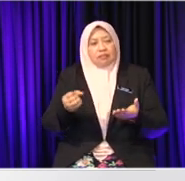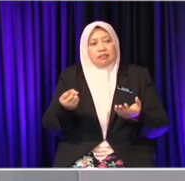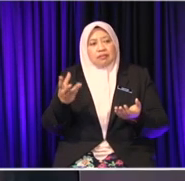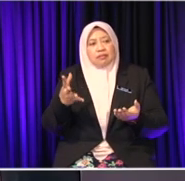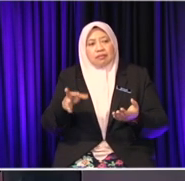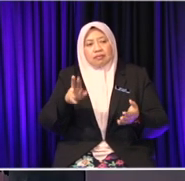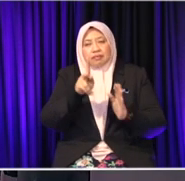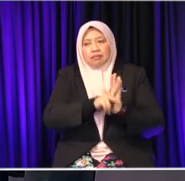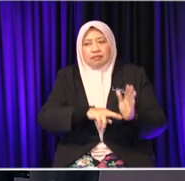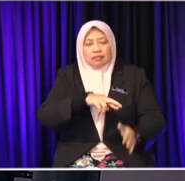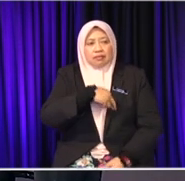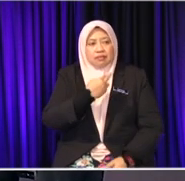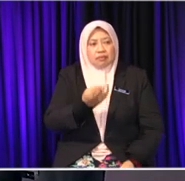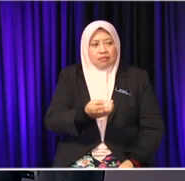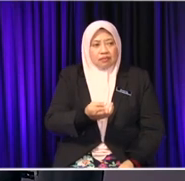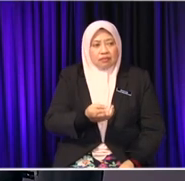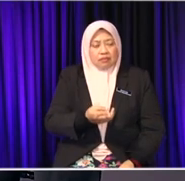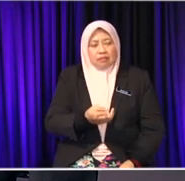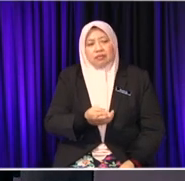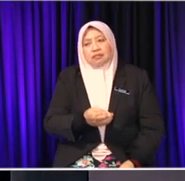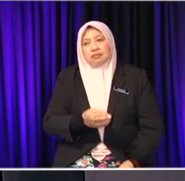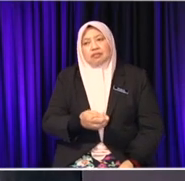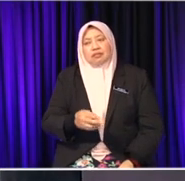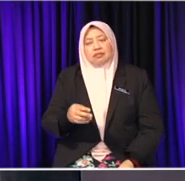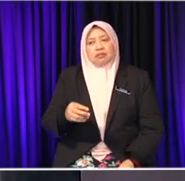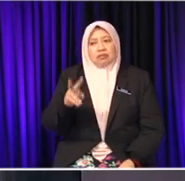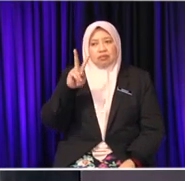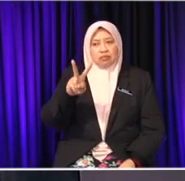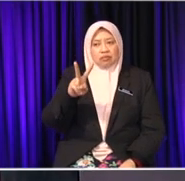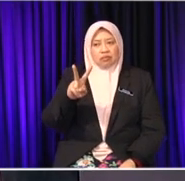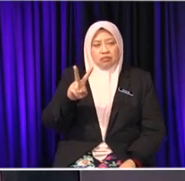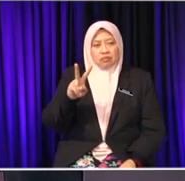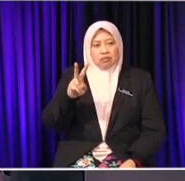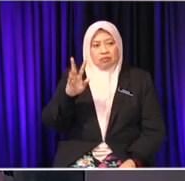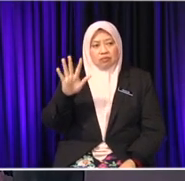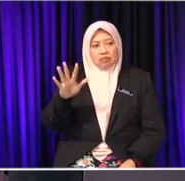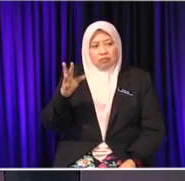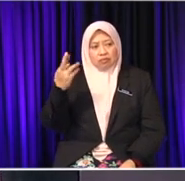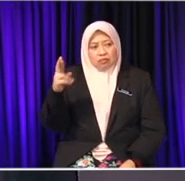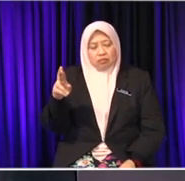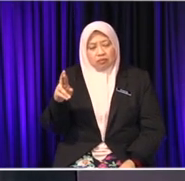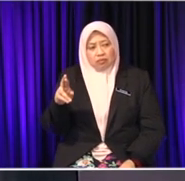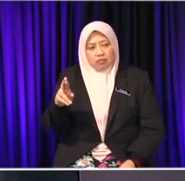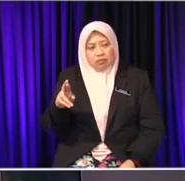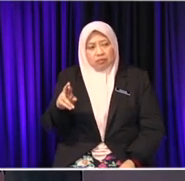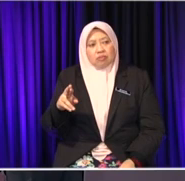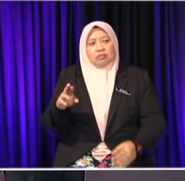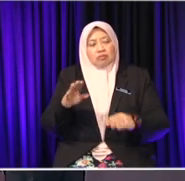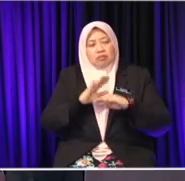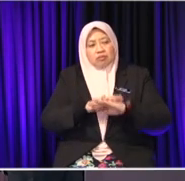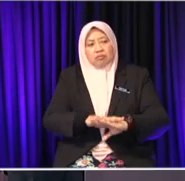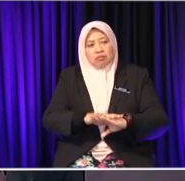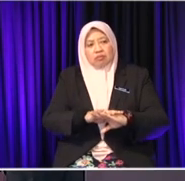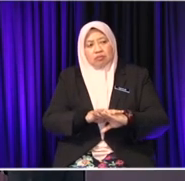jadi untuk ini berarti adalah ini dia cara dia berarti jumlah